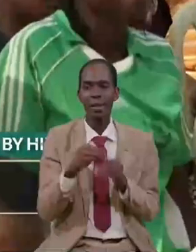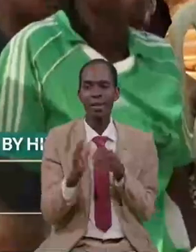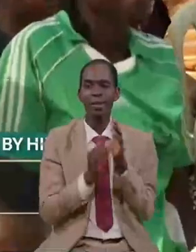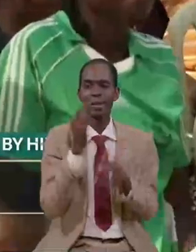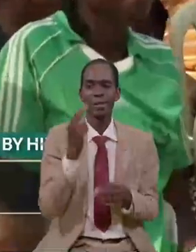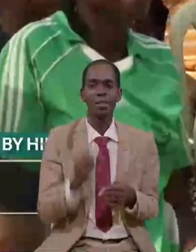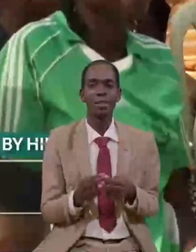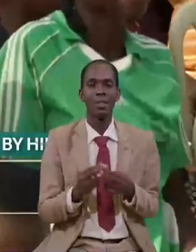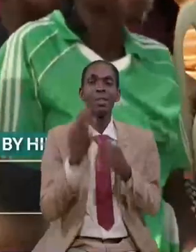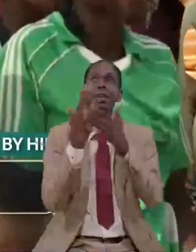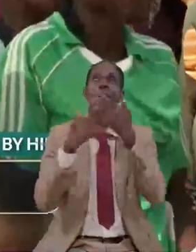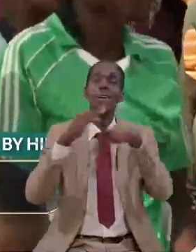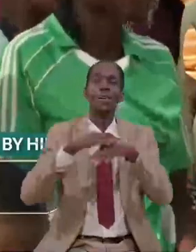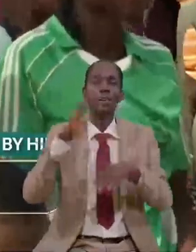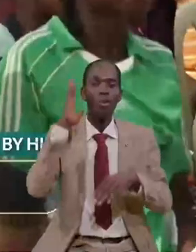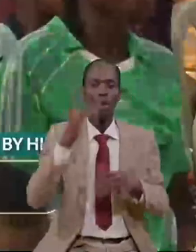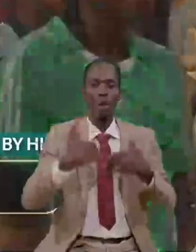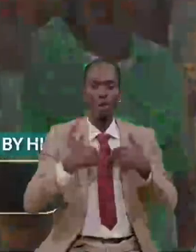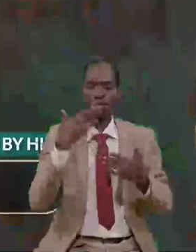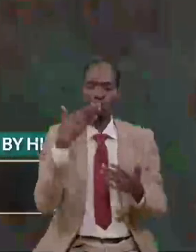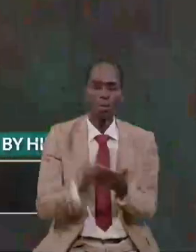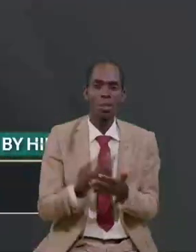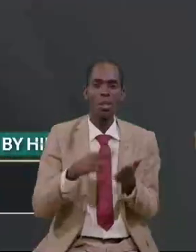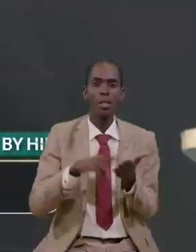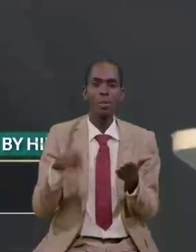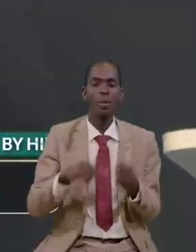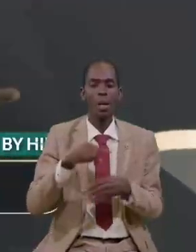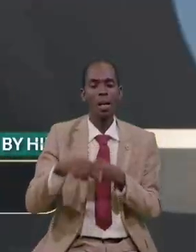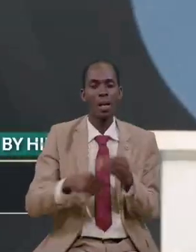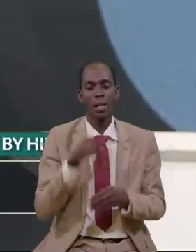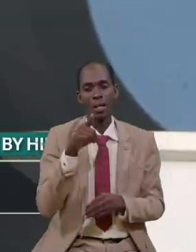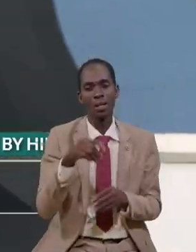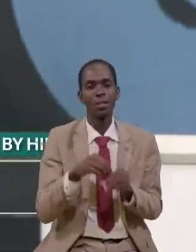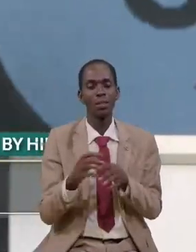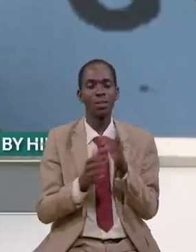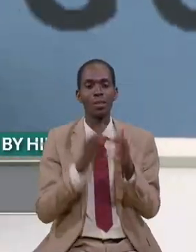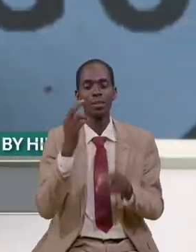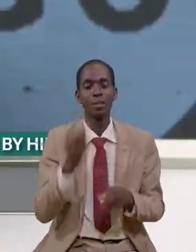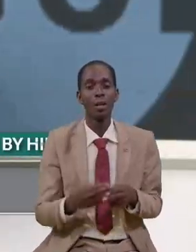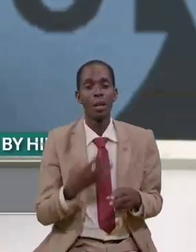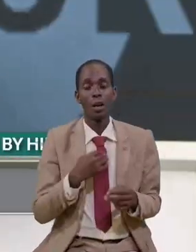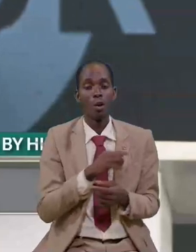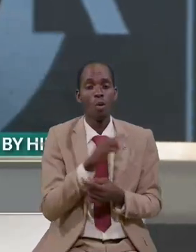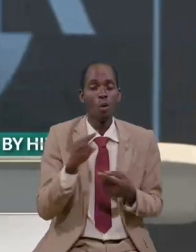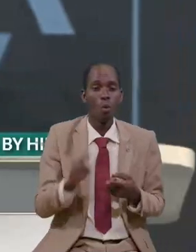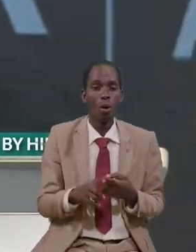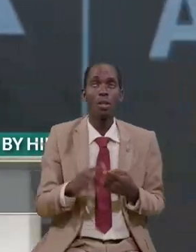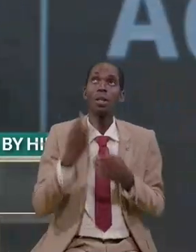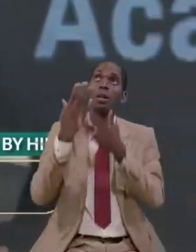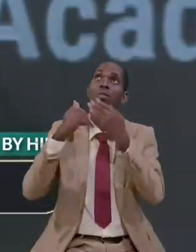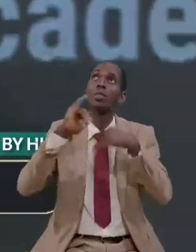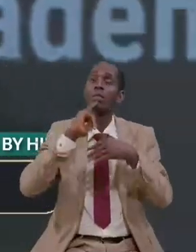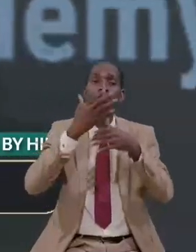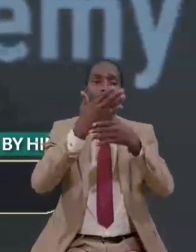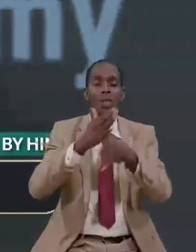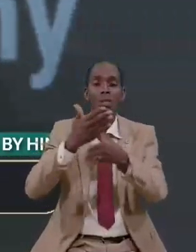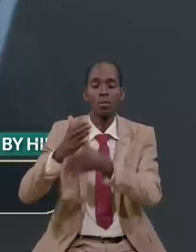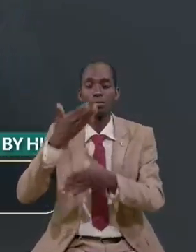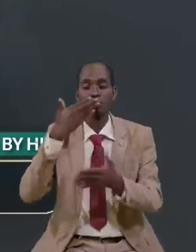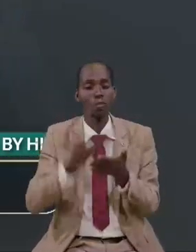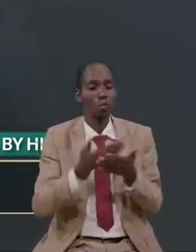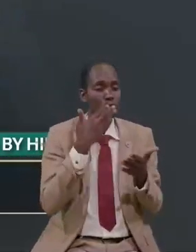embellie par le ciel. Le ciel aura de bons témoignages à ton sujet. Et quand ils seront distribués les bonnes choses,